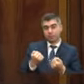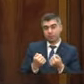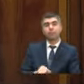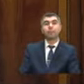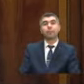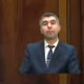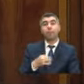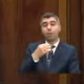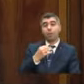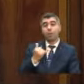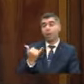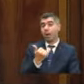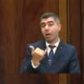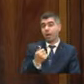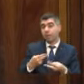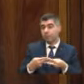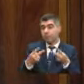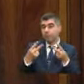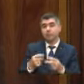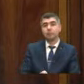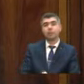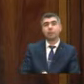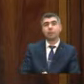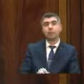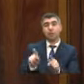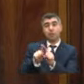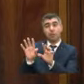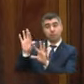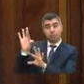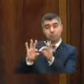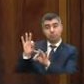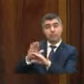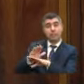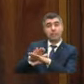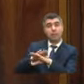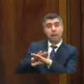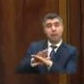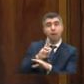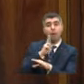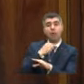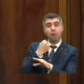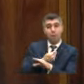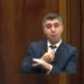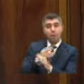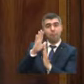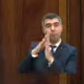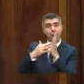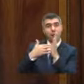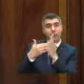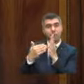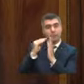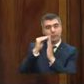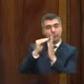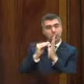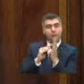أن نلفت انتباهكم إلى أهمية البناء والاختيار السياسي الديمقراطي للحكومة داخل البرنامج الحكومي، وإلى